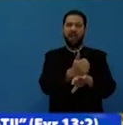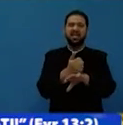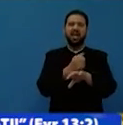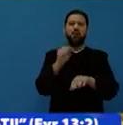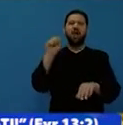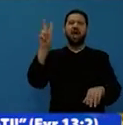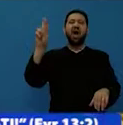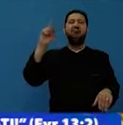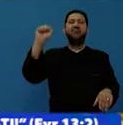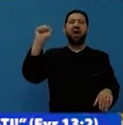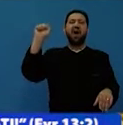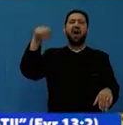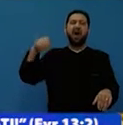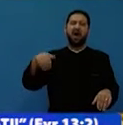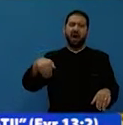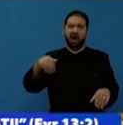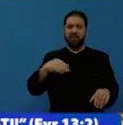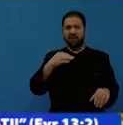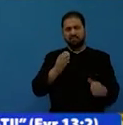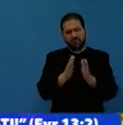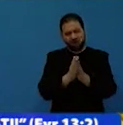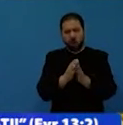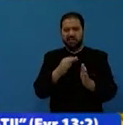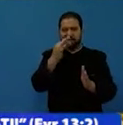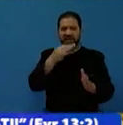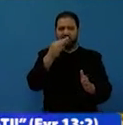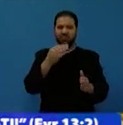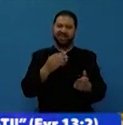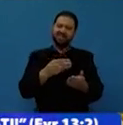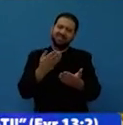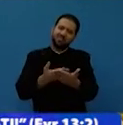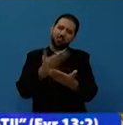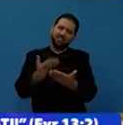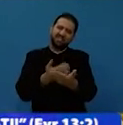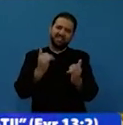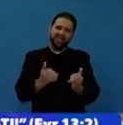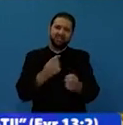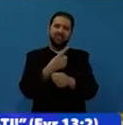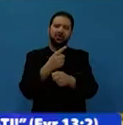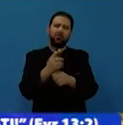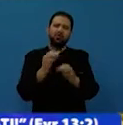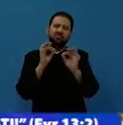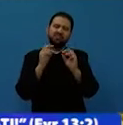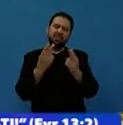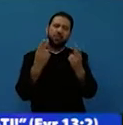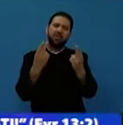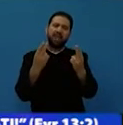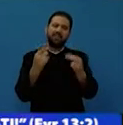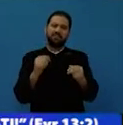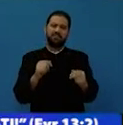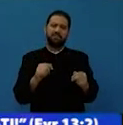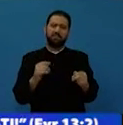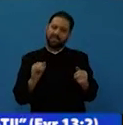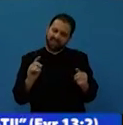pentru Suflet, să povestiți pentru cei care ne urmăresc acest lucru deosebit.